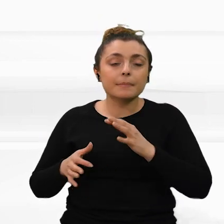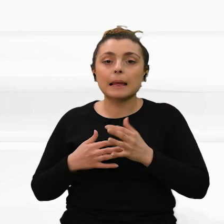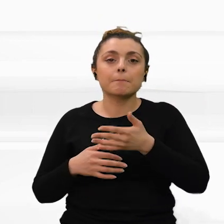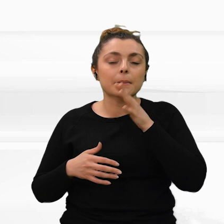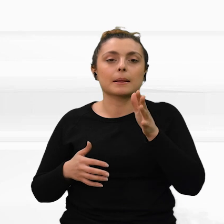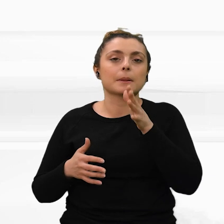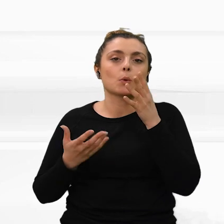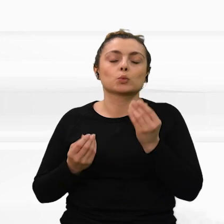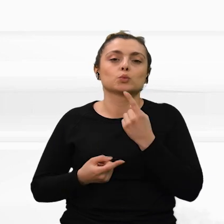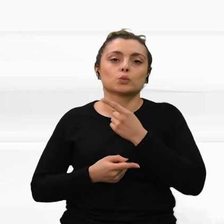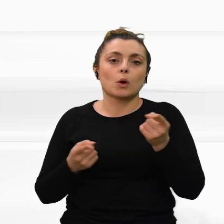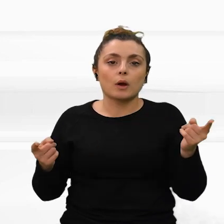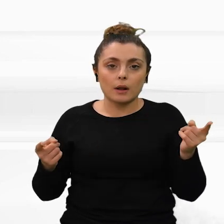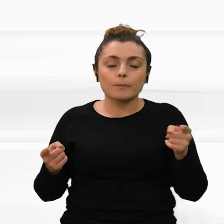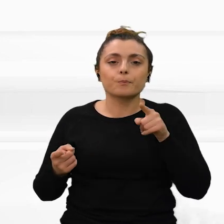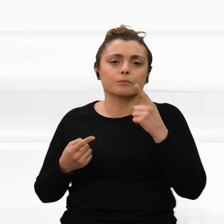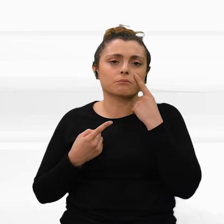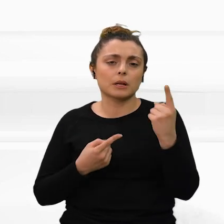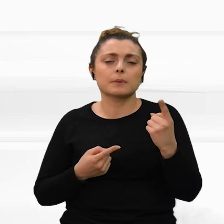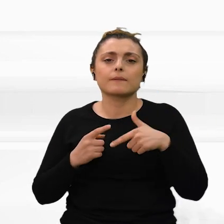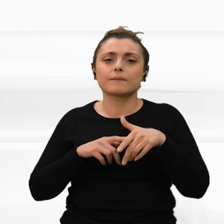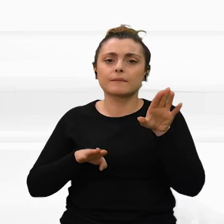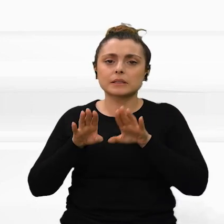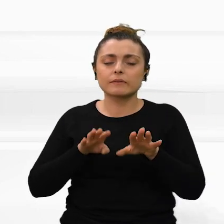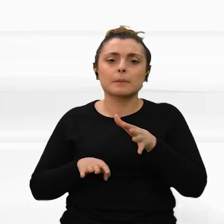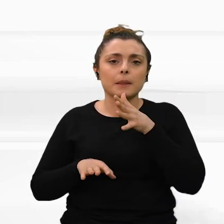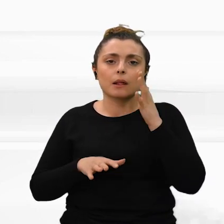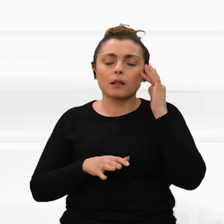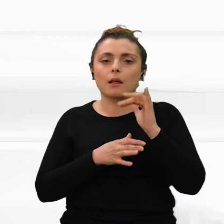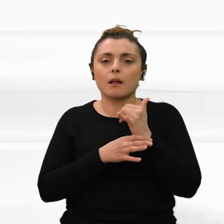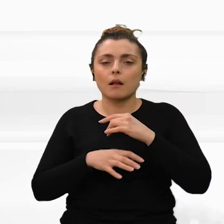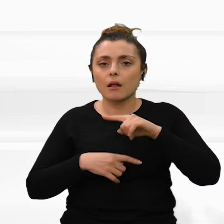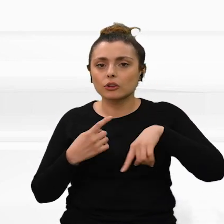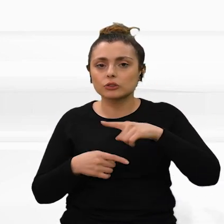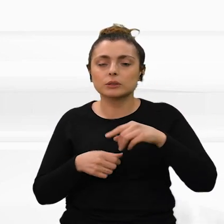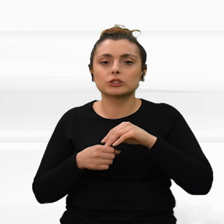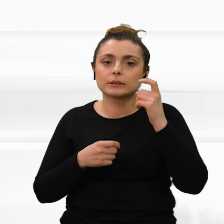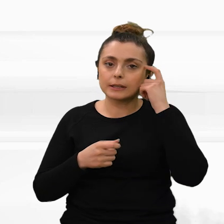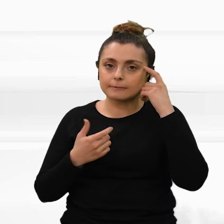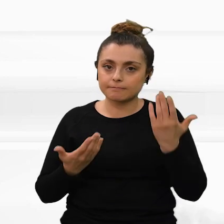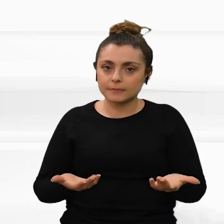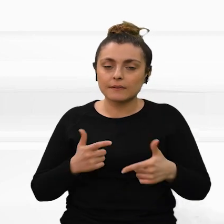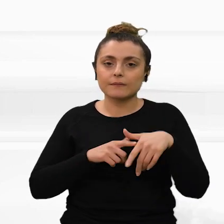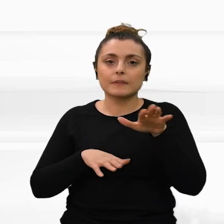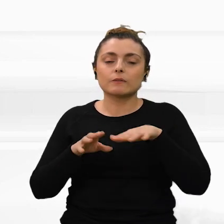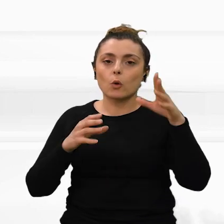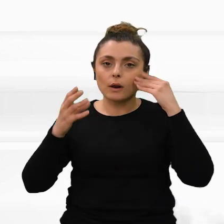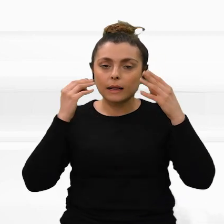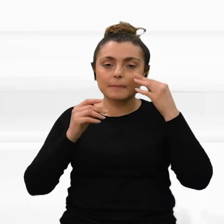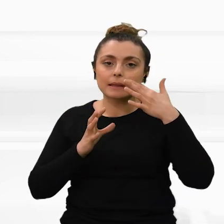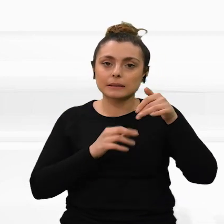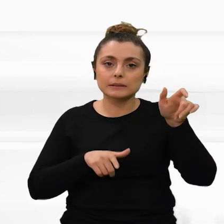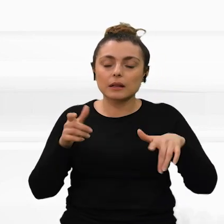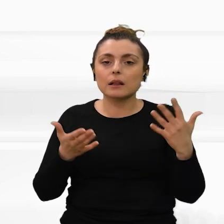bilip Neyi bilmediğini bilmek olduğunu söyler Bu bakımdan felsefe bilgelik araya mı diye de tanımlanır felsefe